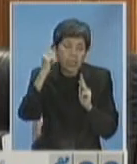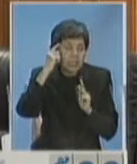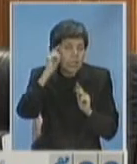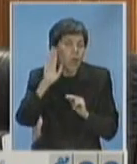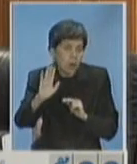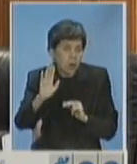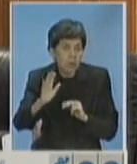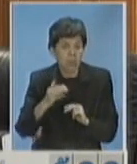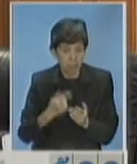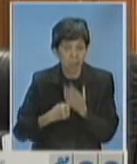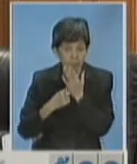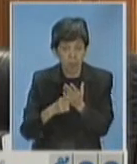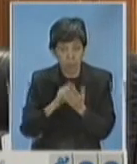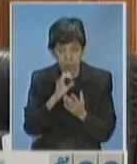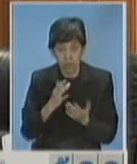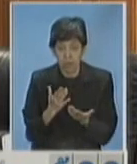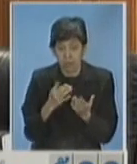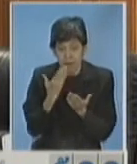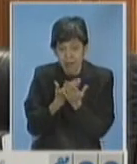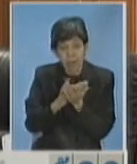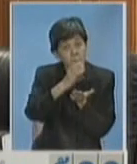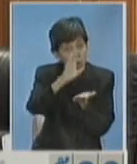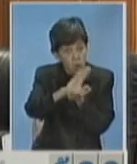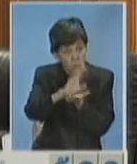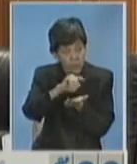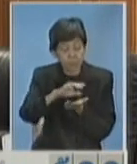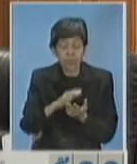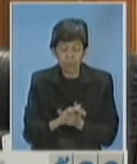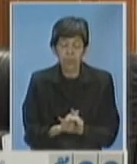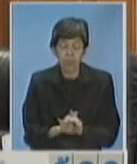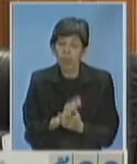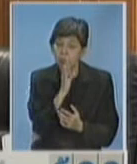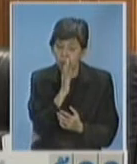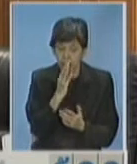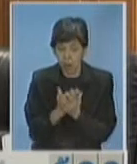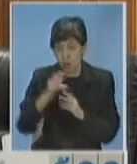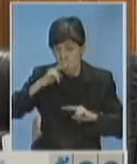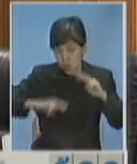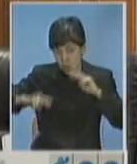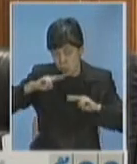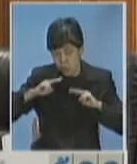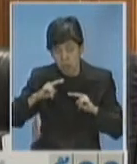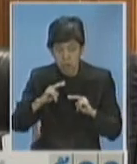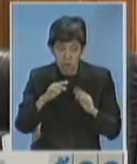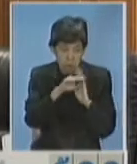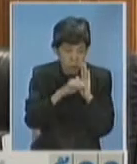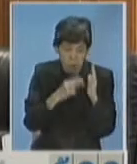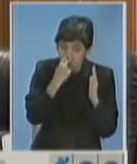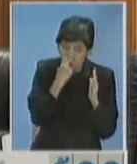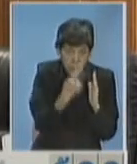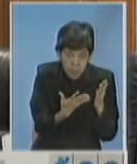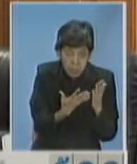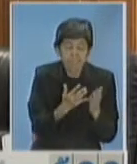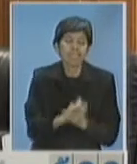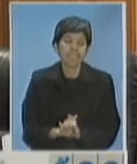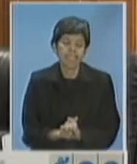รีนะครับซึ่งว่านำเรียนว่าต่อกองทุนต่างๆนะครับเพราะนั้นเมื่อเราพิจารณาหรือไม่มีรายละเอียดให้เราพิจาร